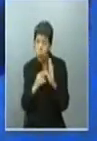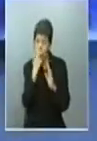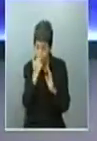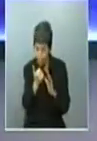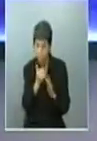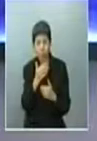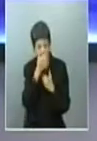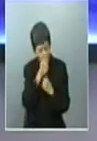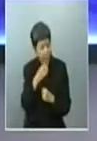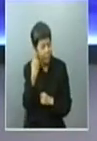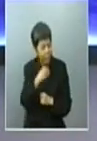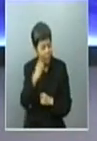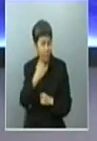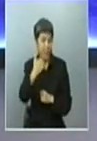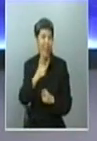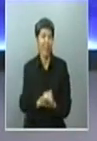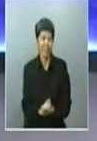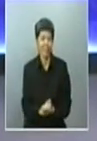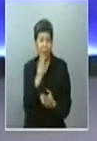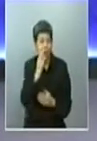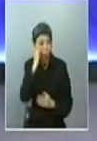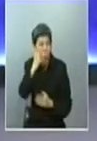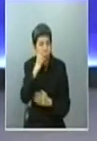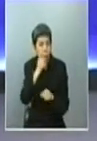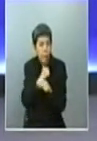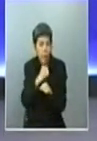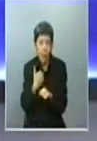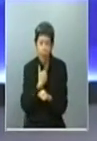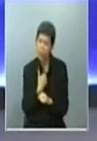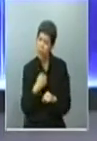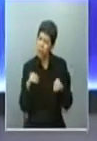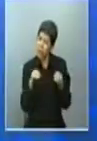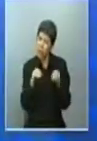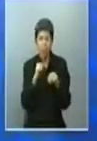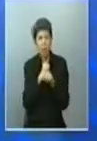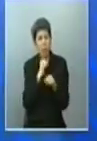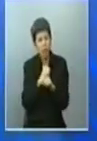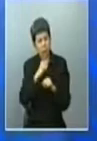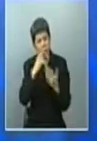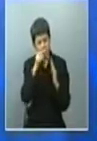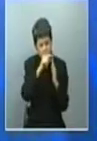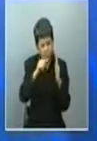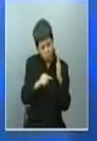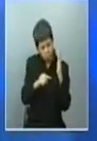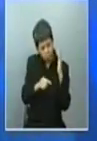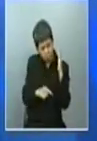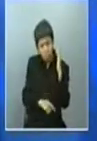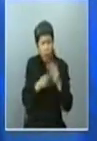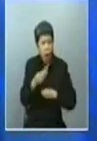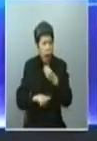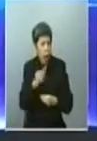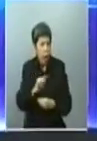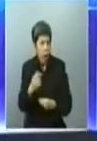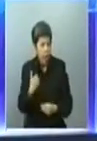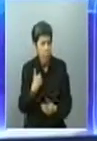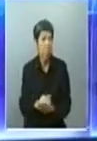บบนี้ที่น่าสนใจเป็นประจำได้ด้วย ใช่ค่ะเราก็จะดูแนวโน้มด้วยนะคะว่าตรงชายชายขอบตรงไหนเนี่ยจะมีการค้าขายอะไรที่น่าสนใจนะ